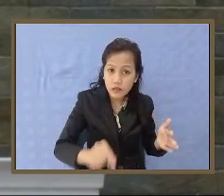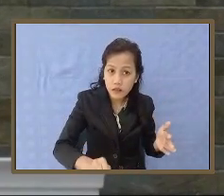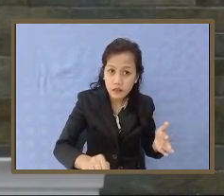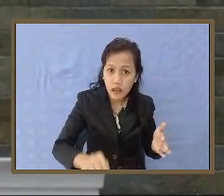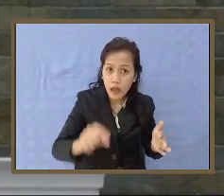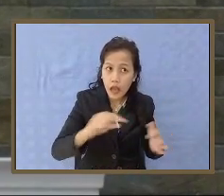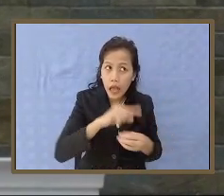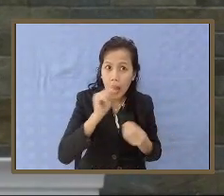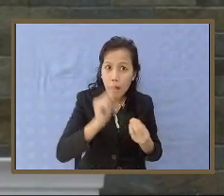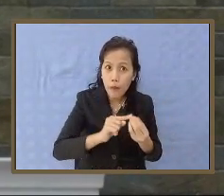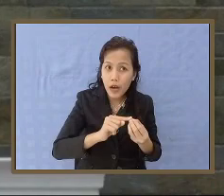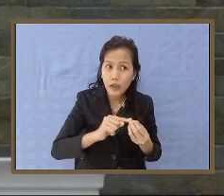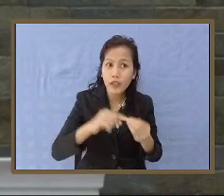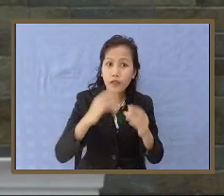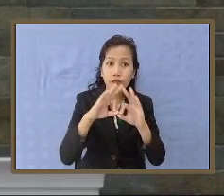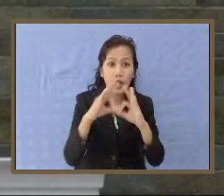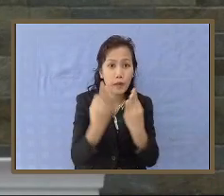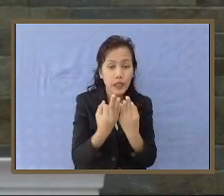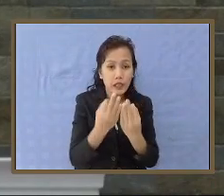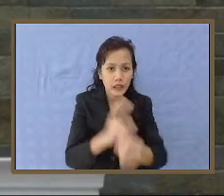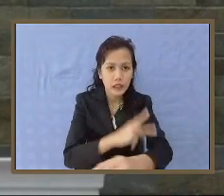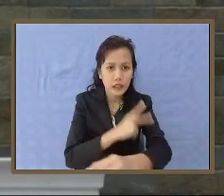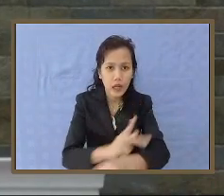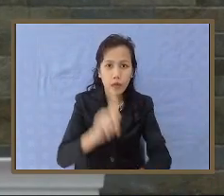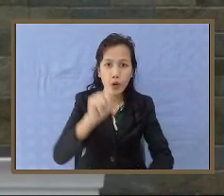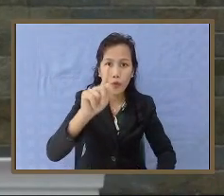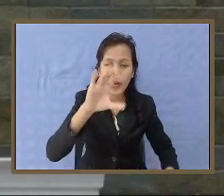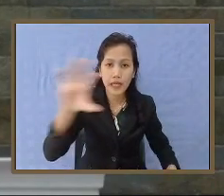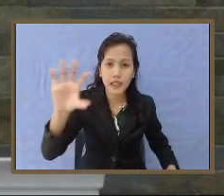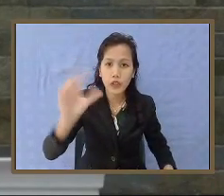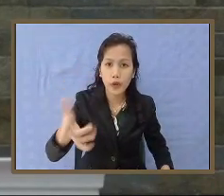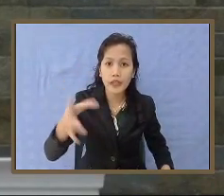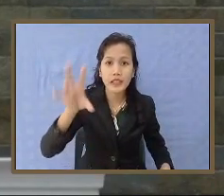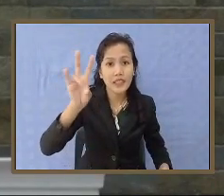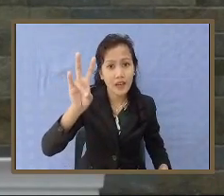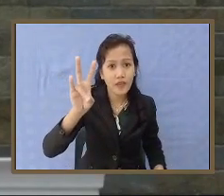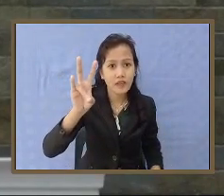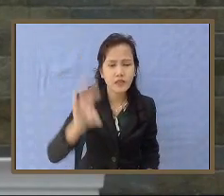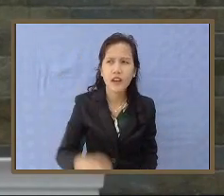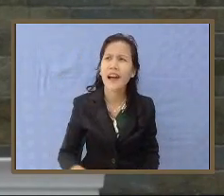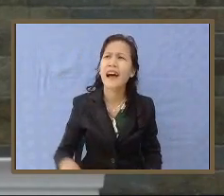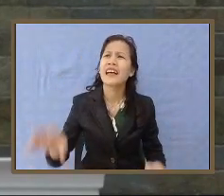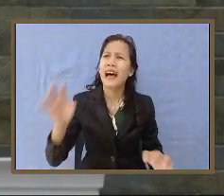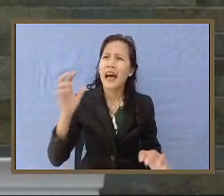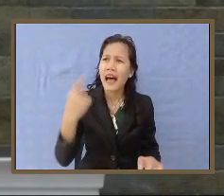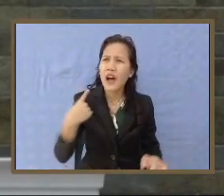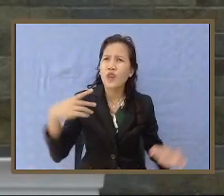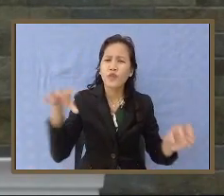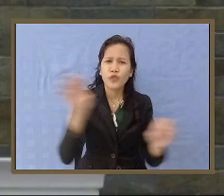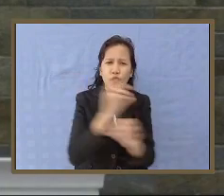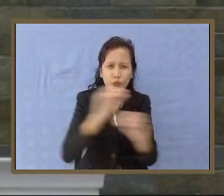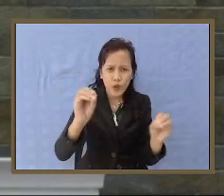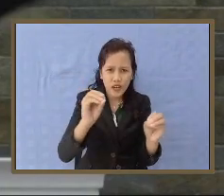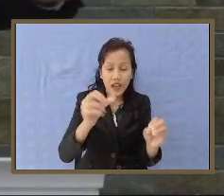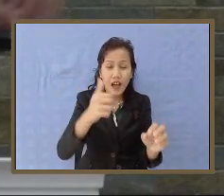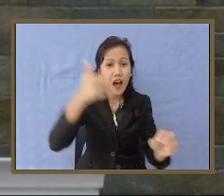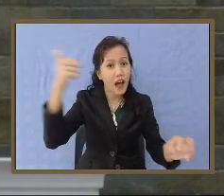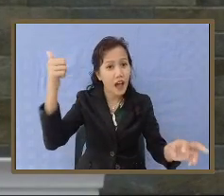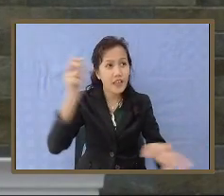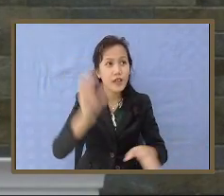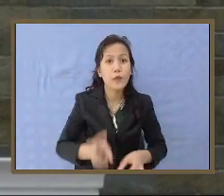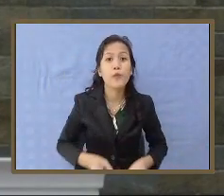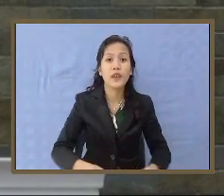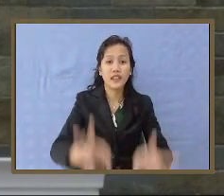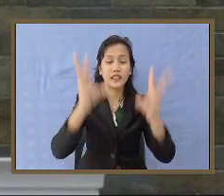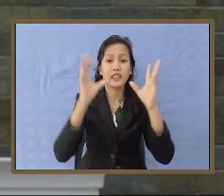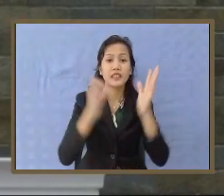there is no way, mga kapatid, na maayos natin ang ating pamilya pag tinanggal natin ang Diyos.